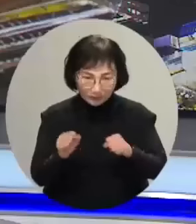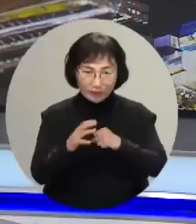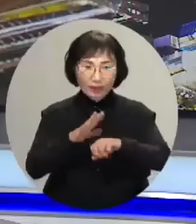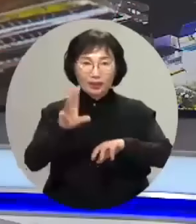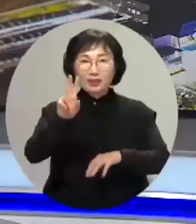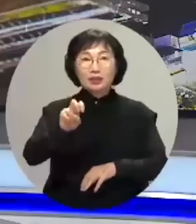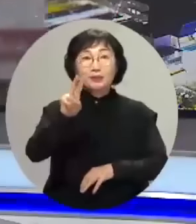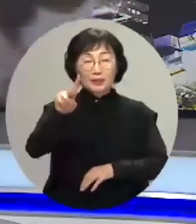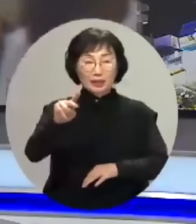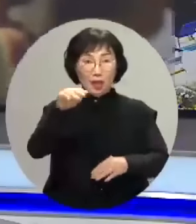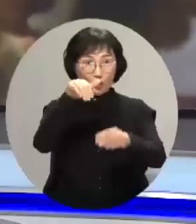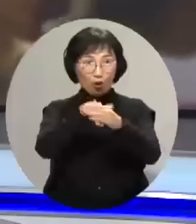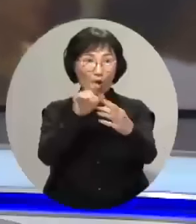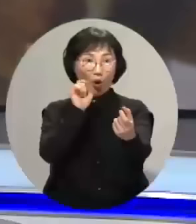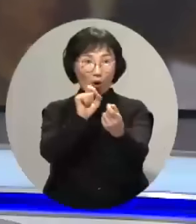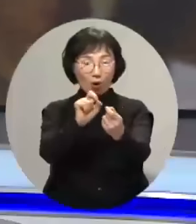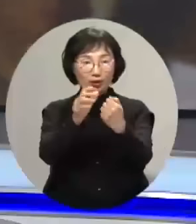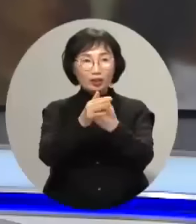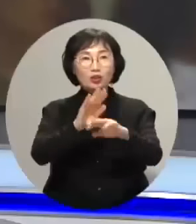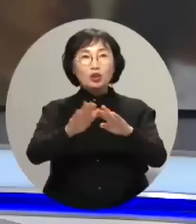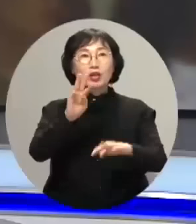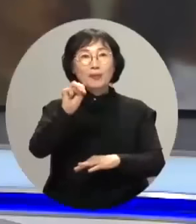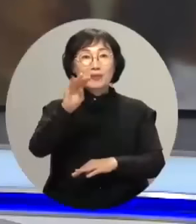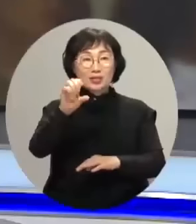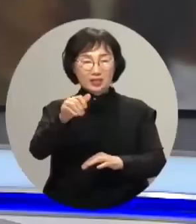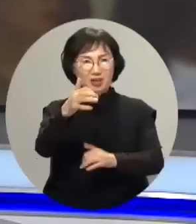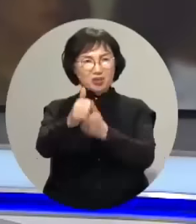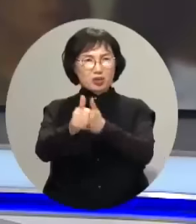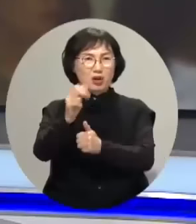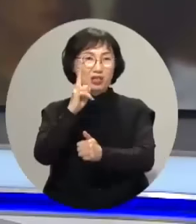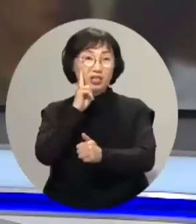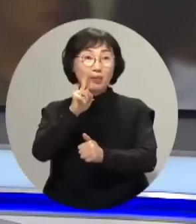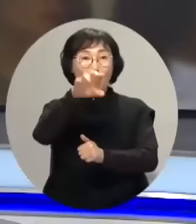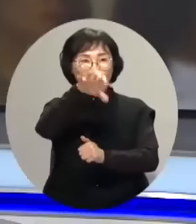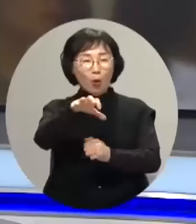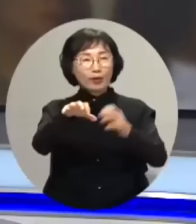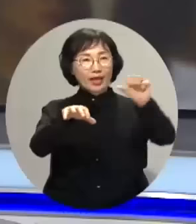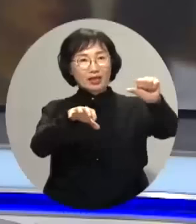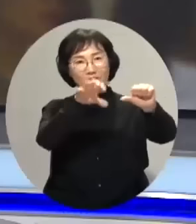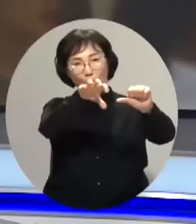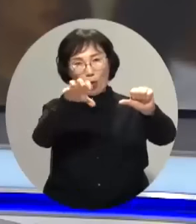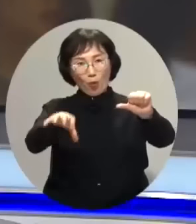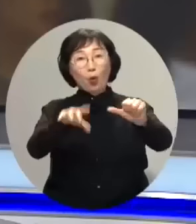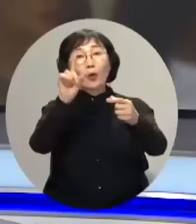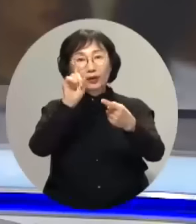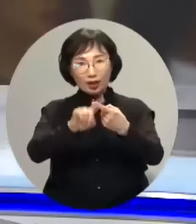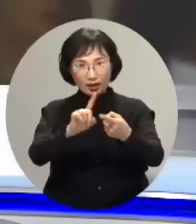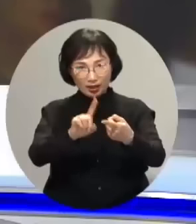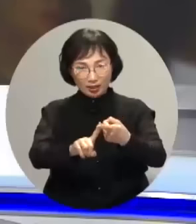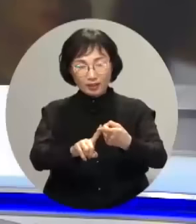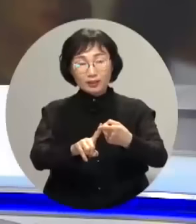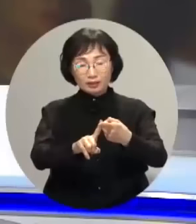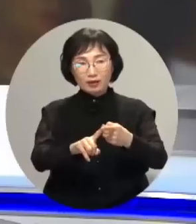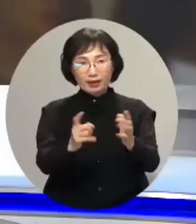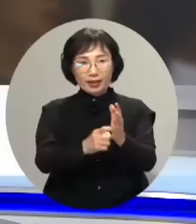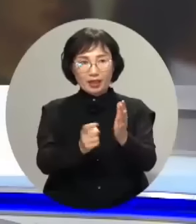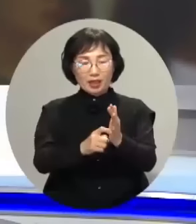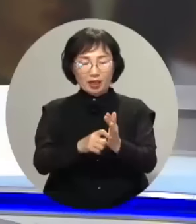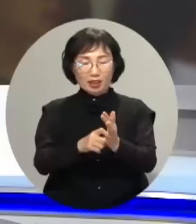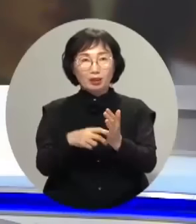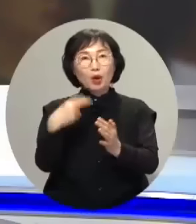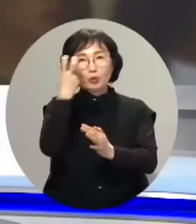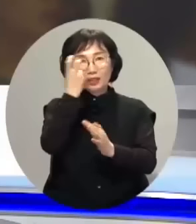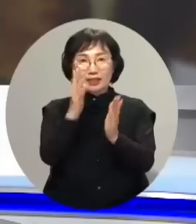제 22대 총선을 앞두고 전주 MBC 치열한 경합이 예상되는 전북의 다섯 개 선거구 대상으로 긴급 여론 조사를